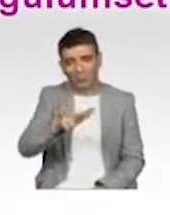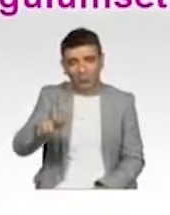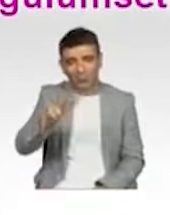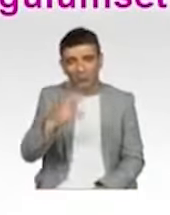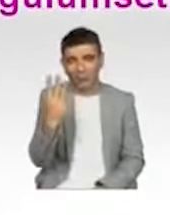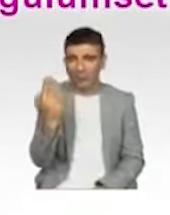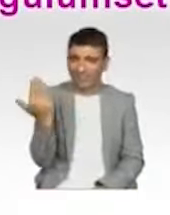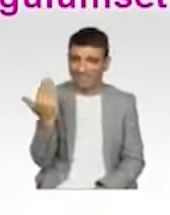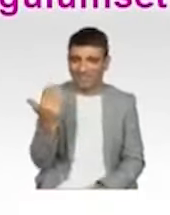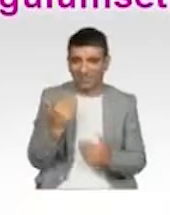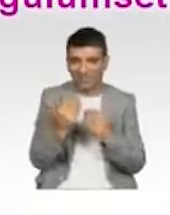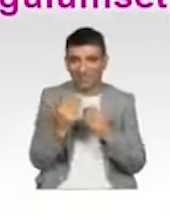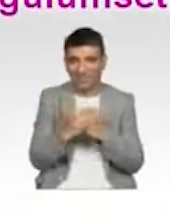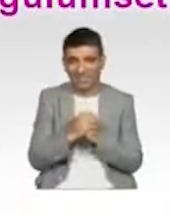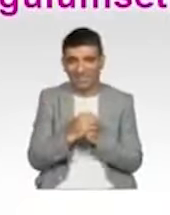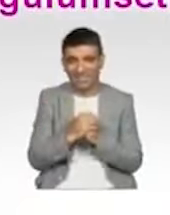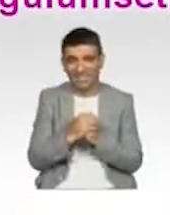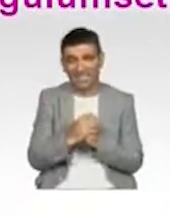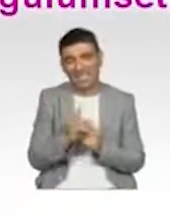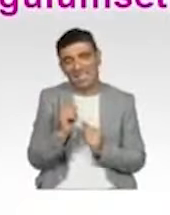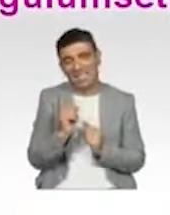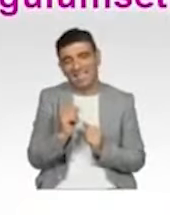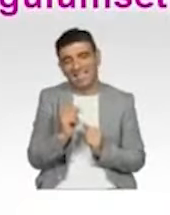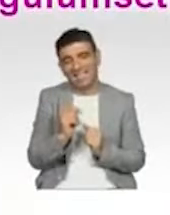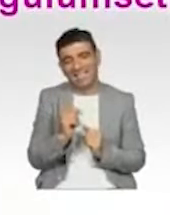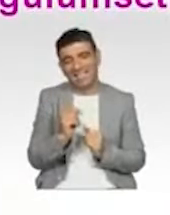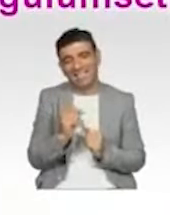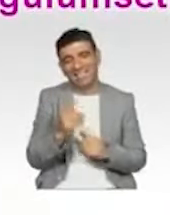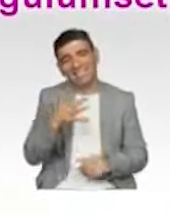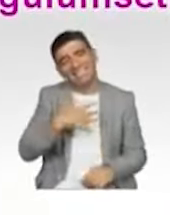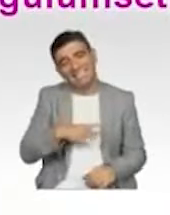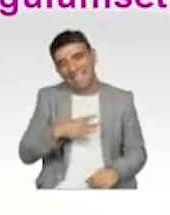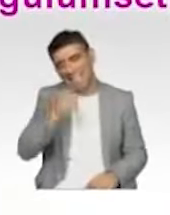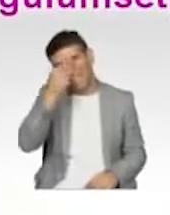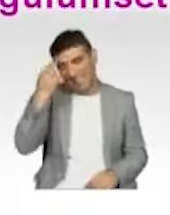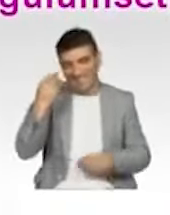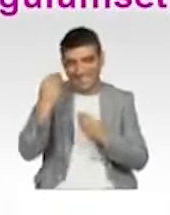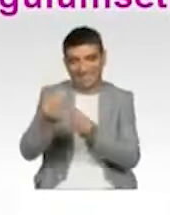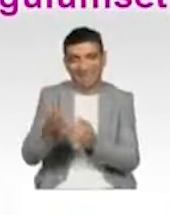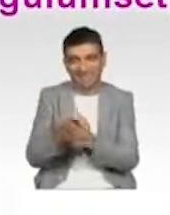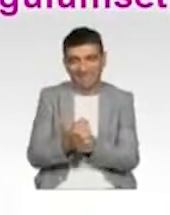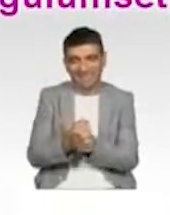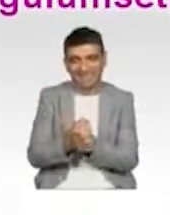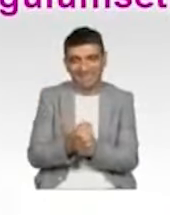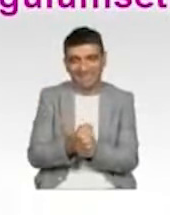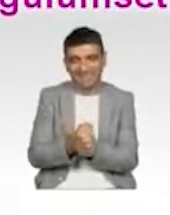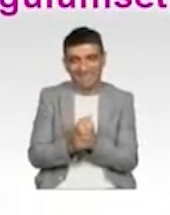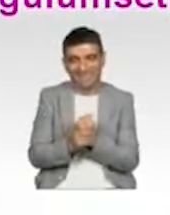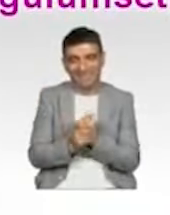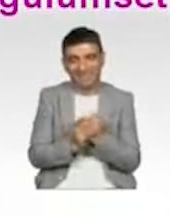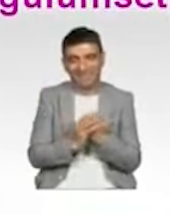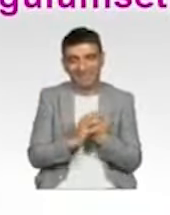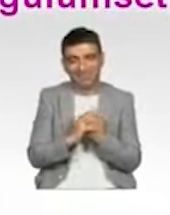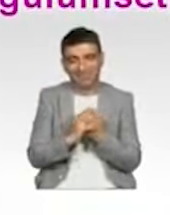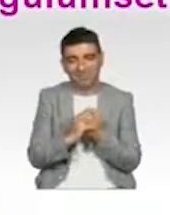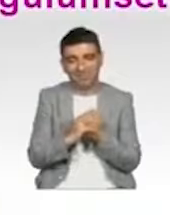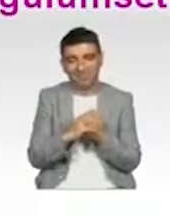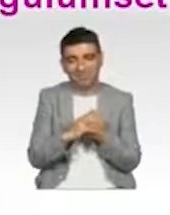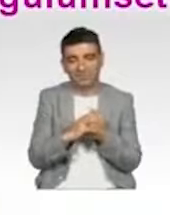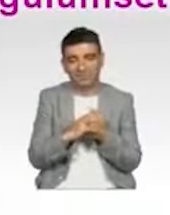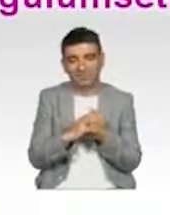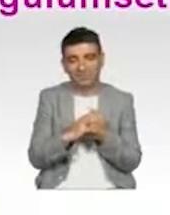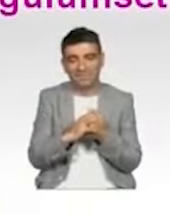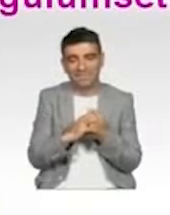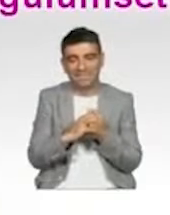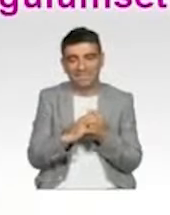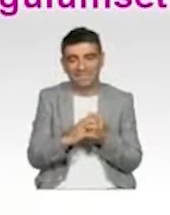dördü gelecek inşallah. Hayır, Allah nasip ederse. Allah isteyenlere nasip etsin bize. Bak ya bak. Yavrum ya. Peki